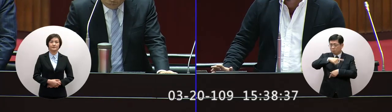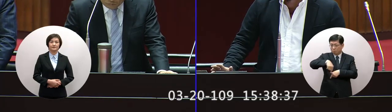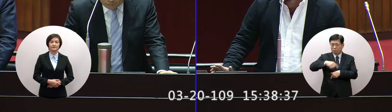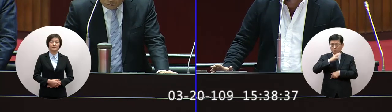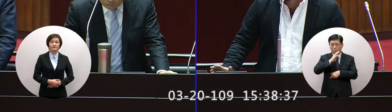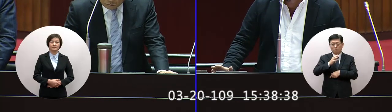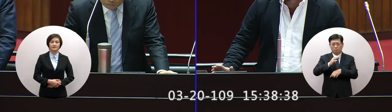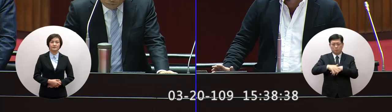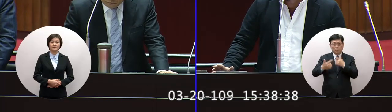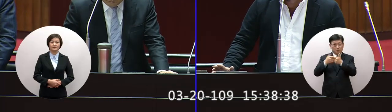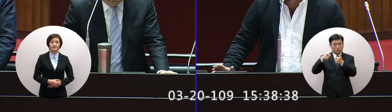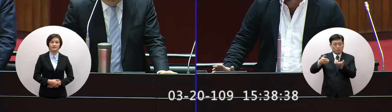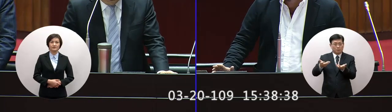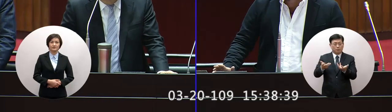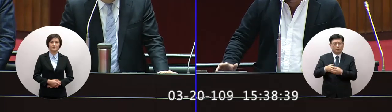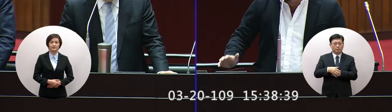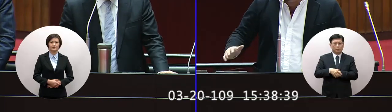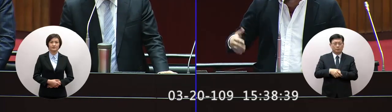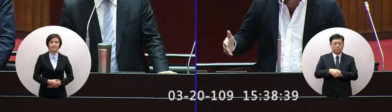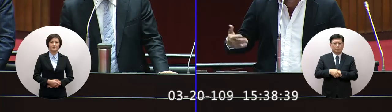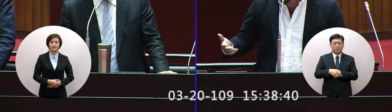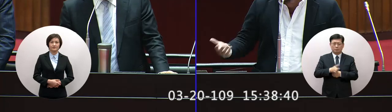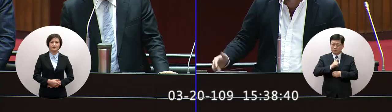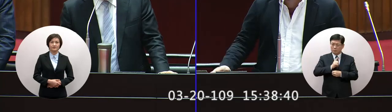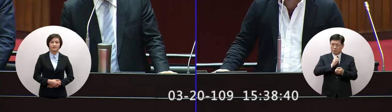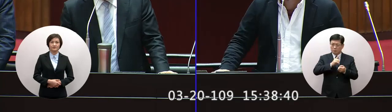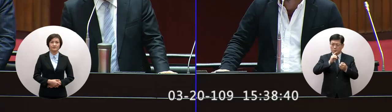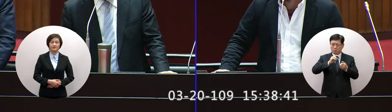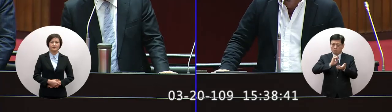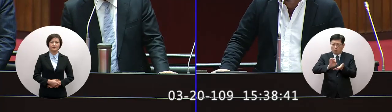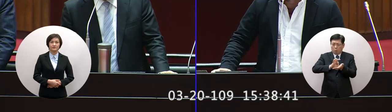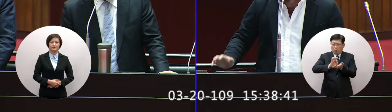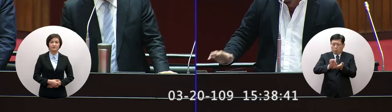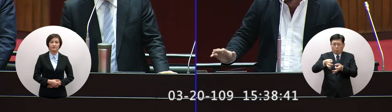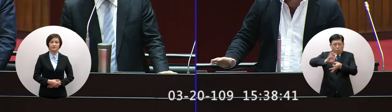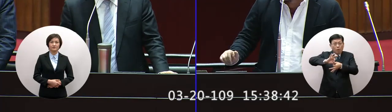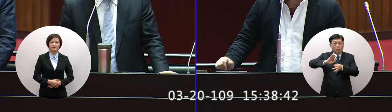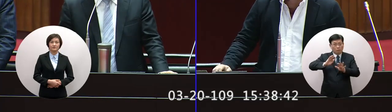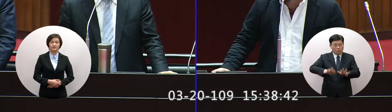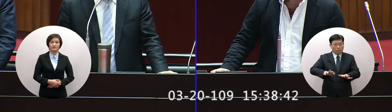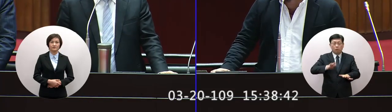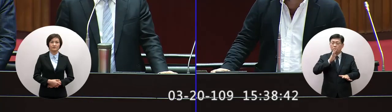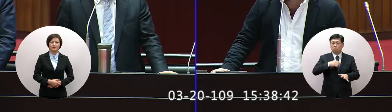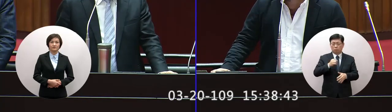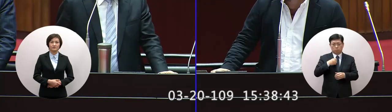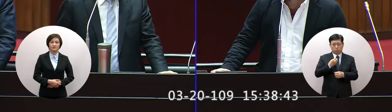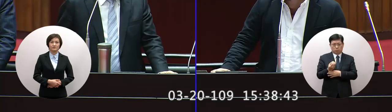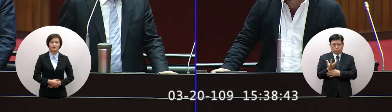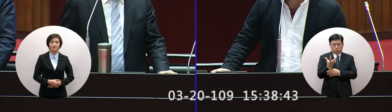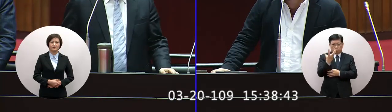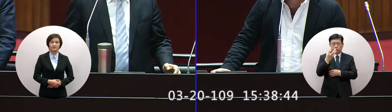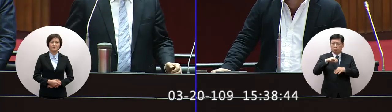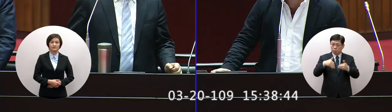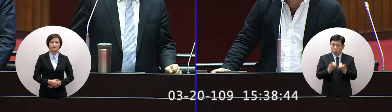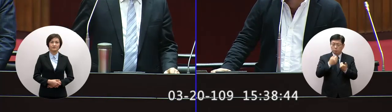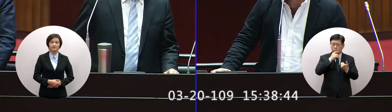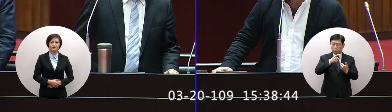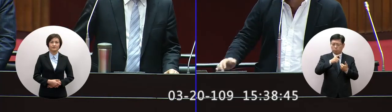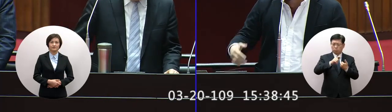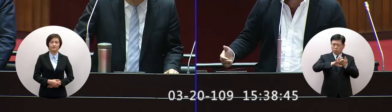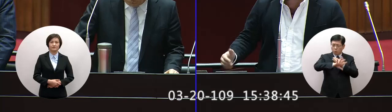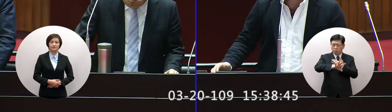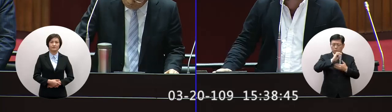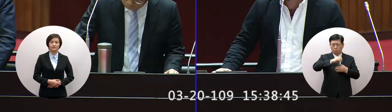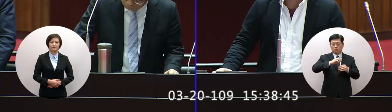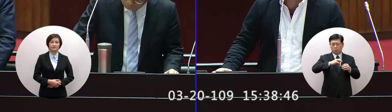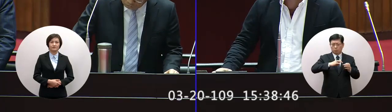为这样子的事情会付出比较多的成本，可是现在其实已经越来越多的这个国际的分析的报